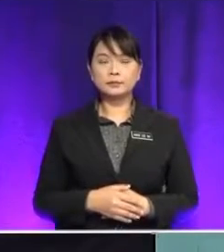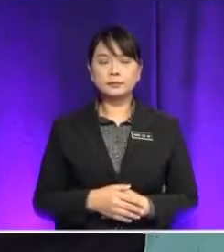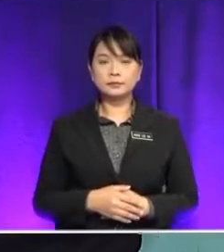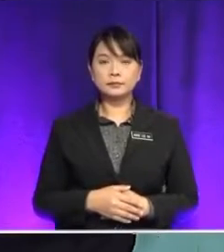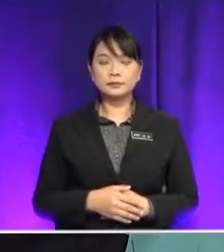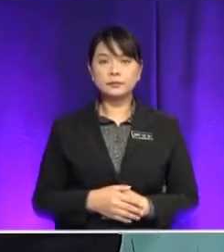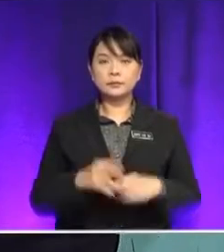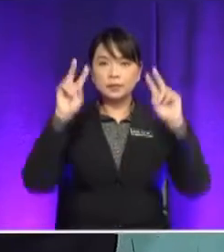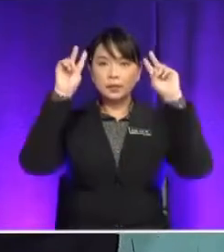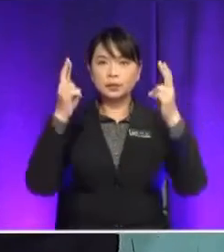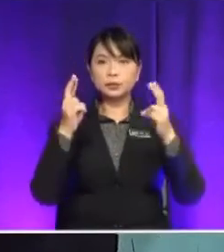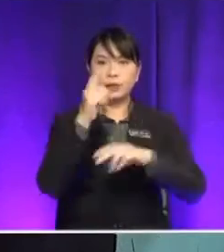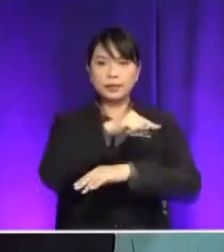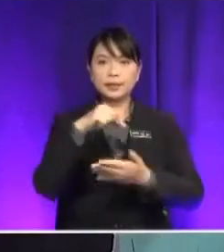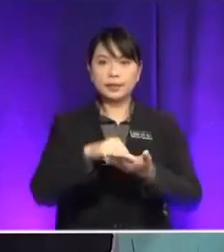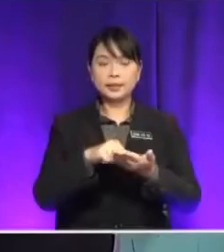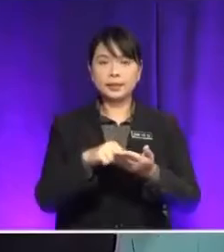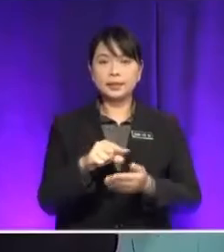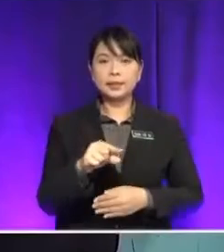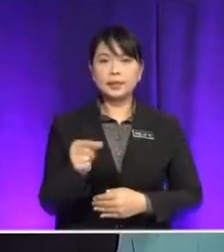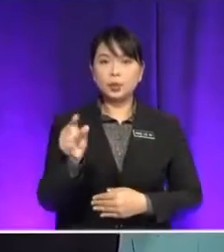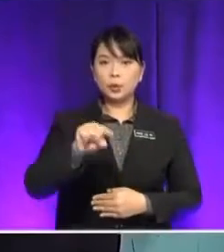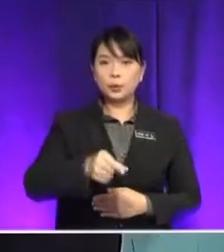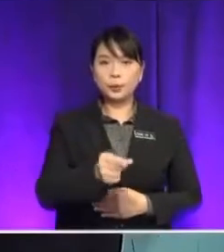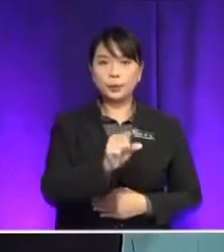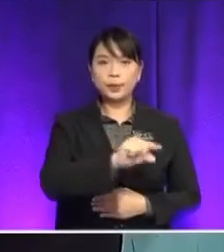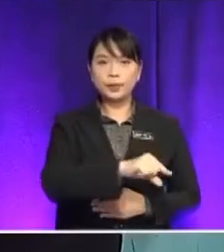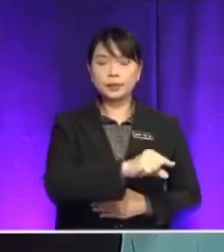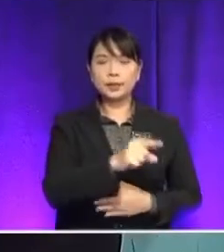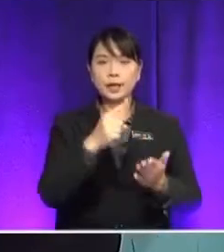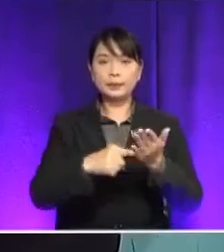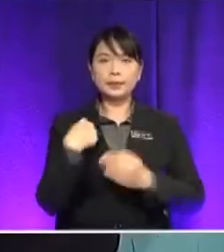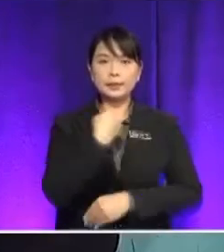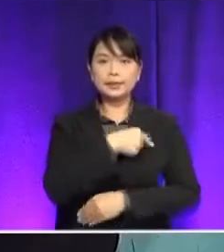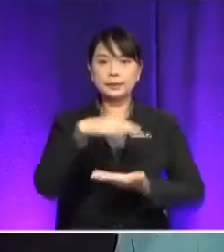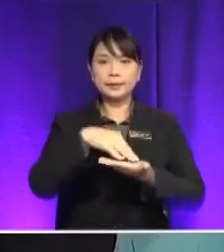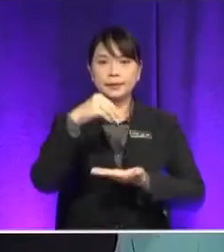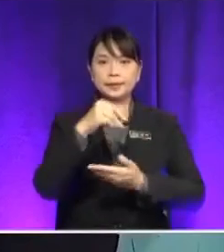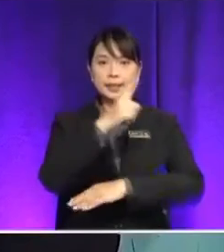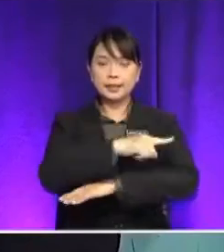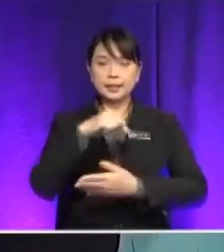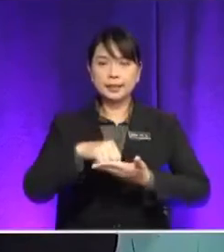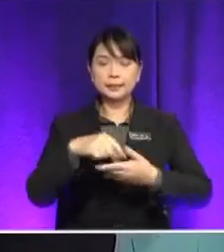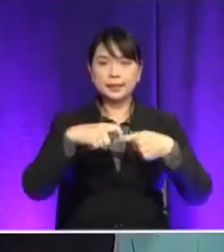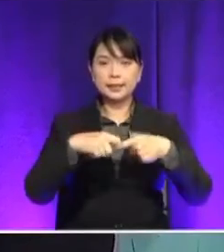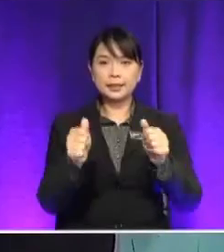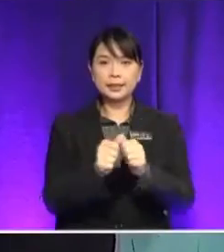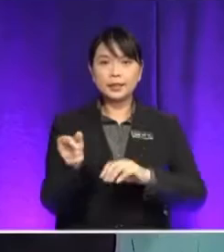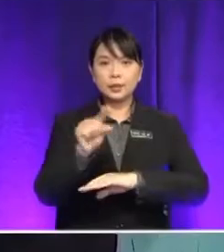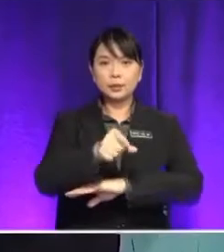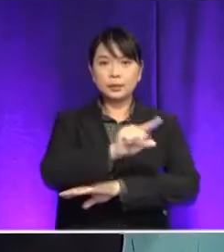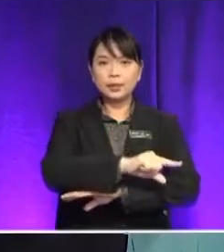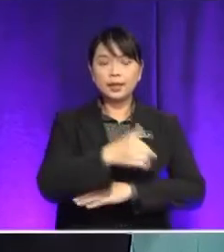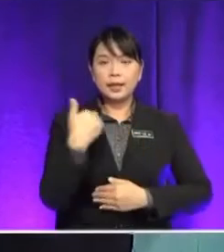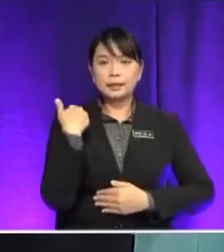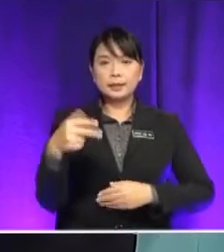punya tajuk kita hari ini yaitu gelombang Oke aku yang kita belajar hari ini berkait dengan gelombang yang pertamanya adalah